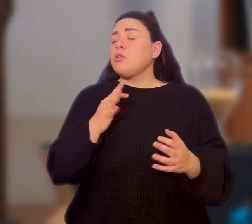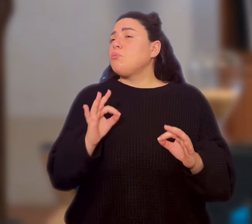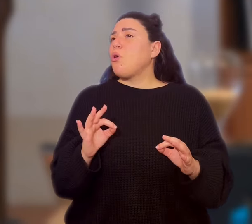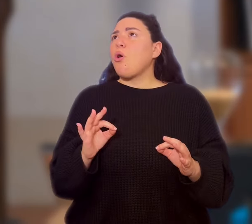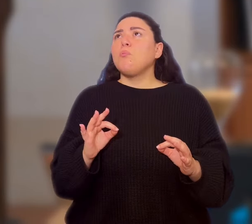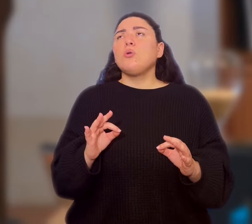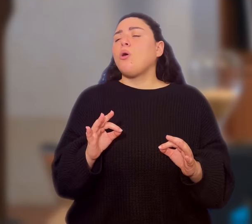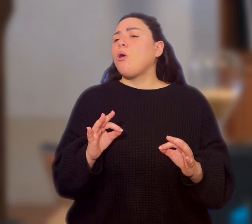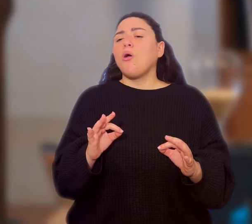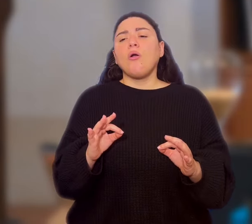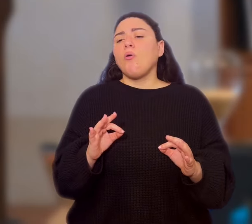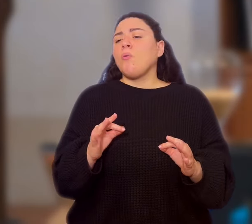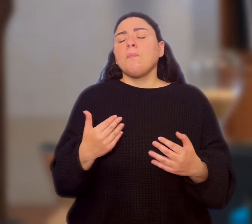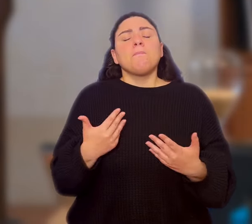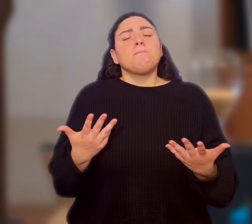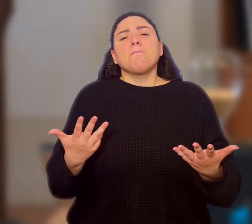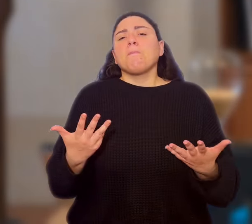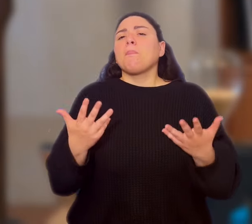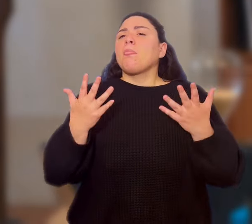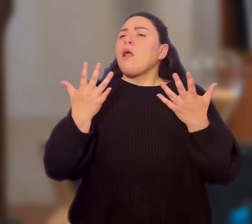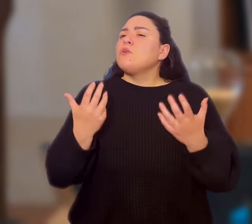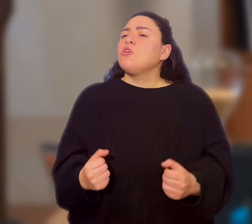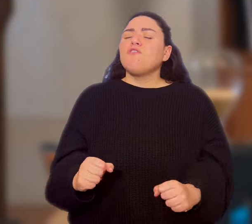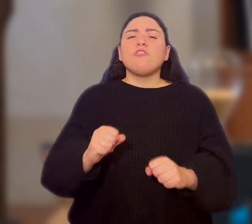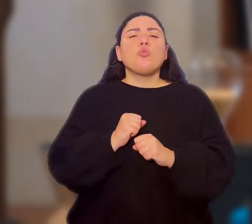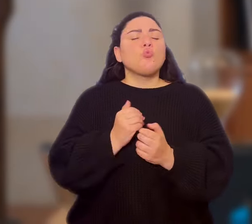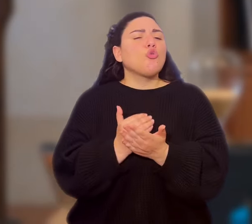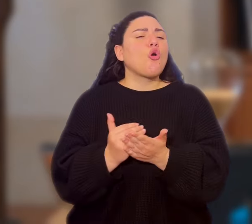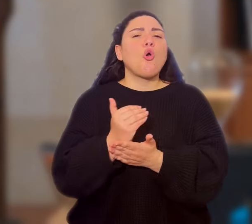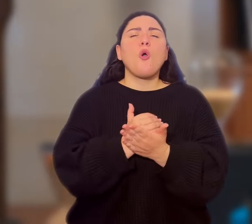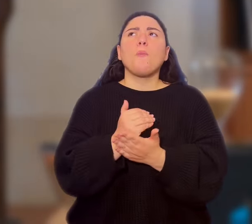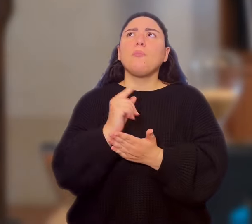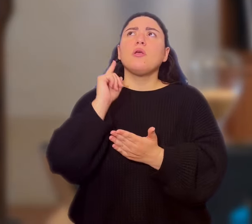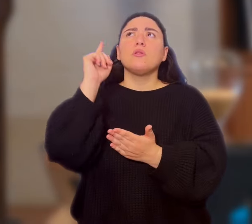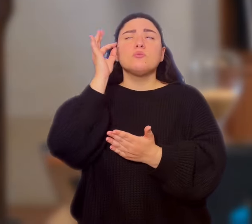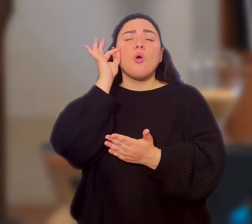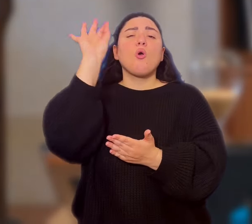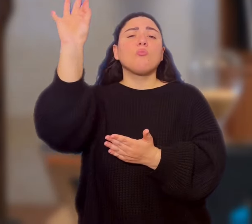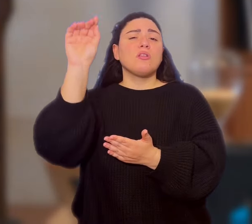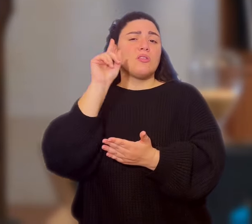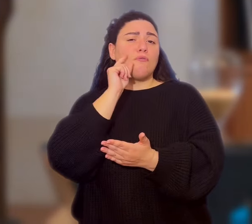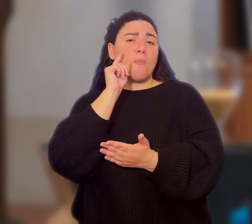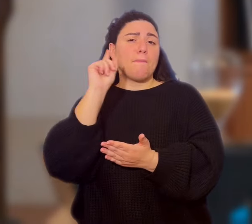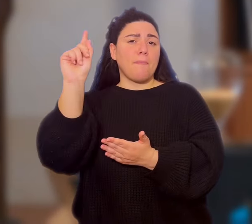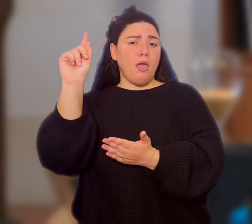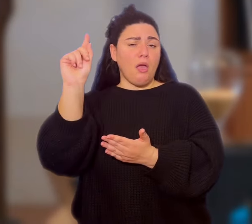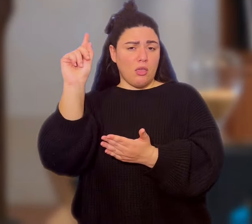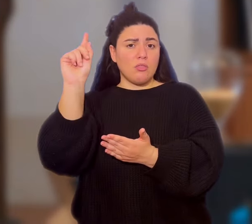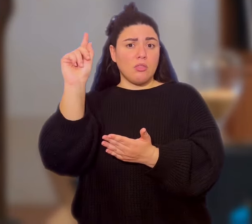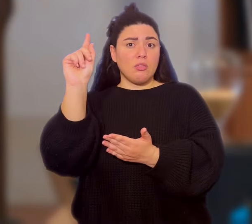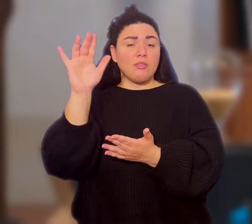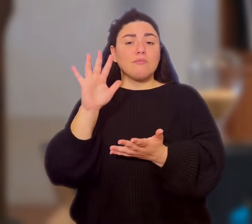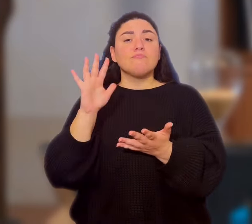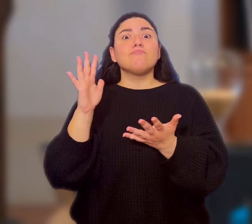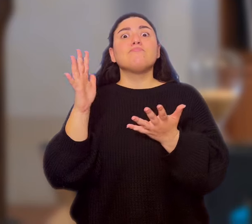pieno di cui abbiamo parlato domenica scorsa questo abbandono fiducioso alla volontà del padre che compie e realizza